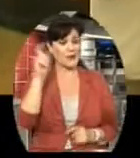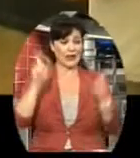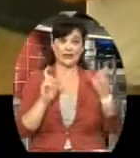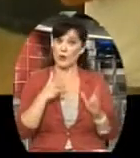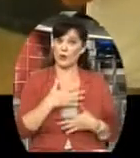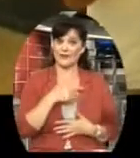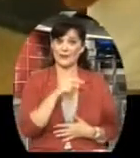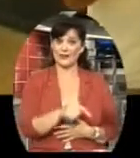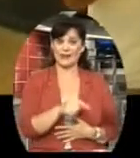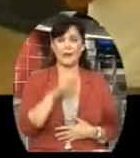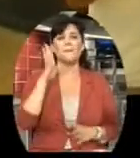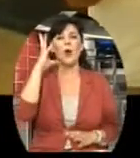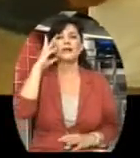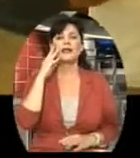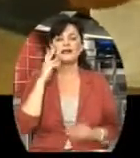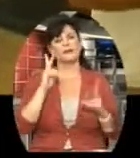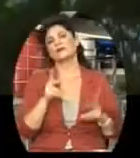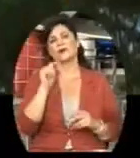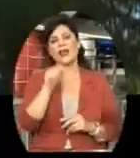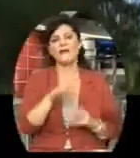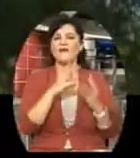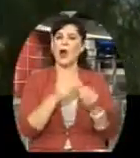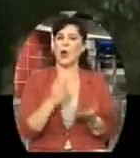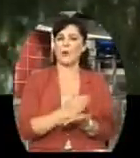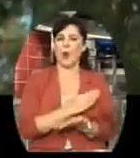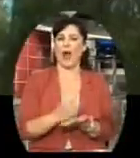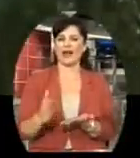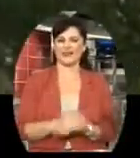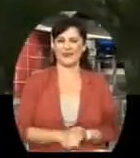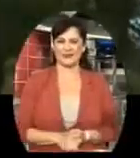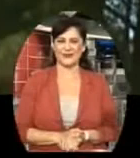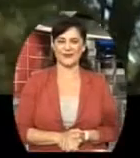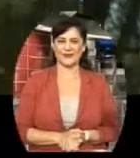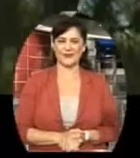מאוד מאוד טוב, נהנים מהאפשרות של לבוא והכל מוכן.